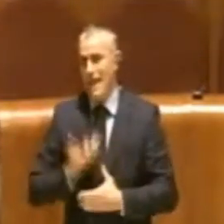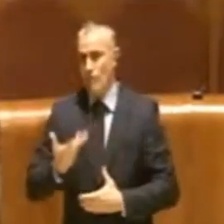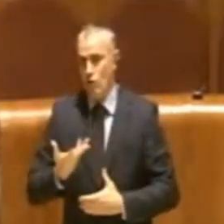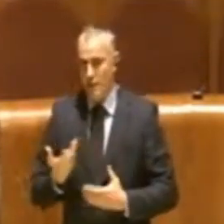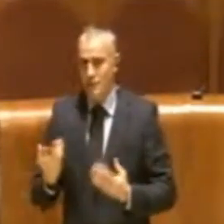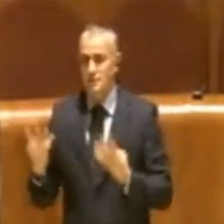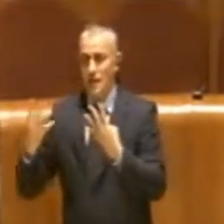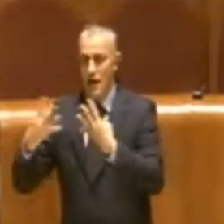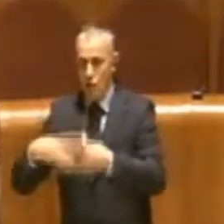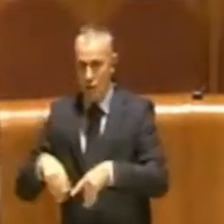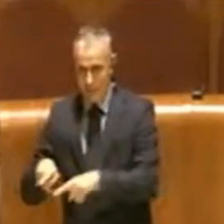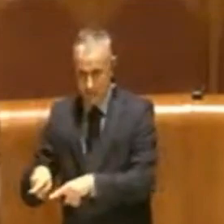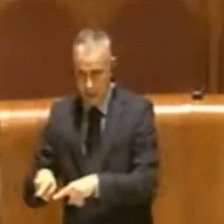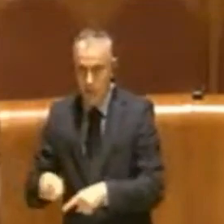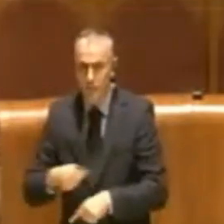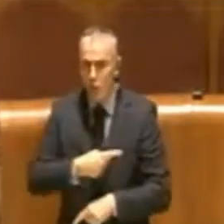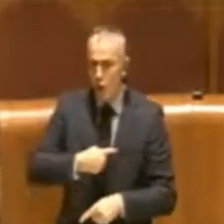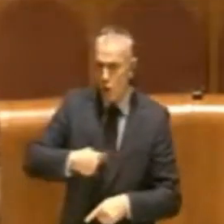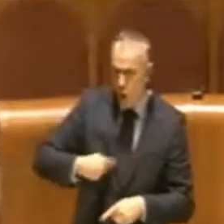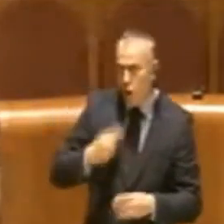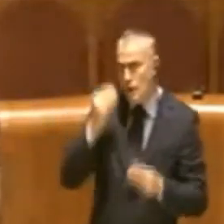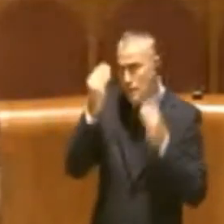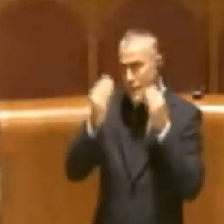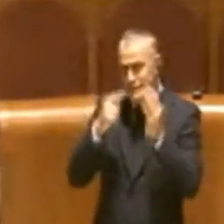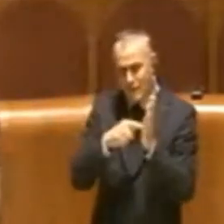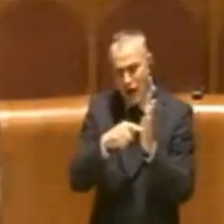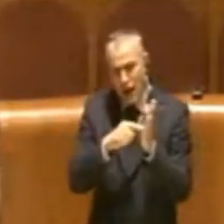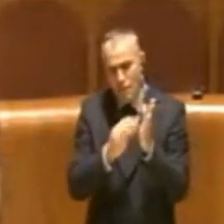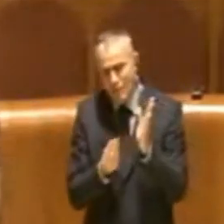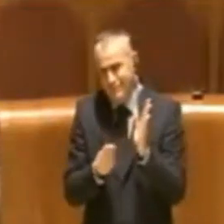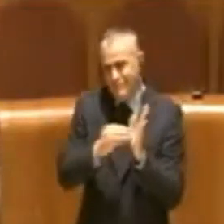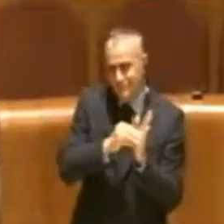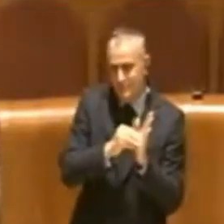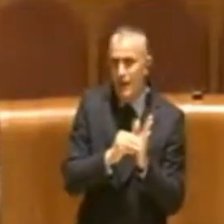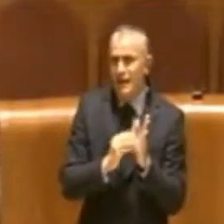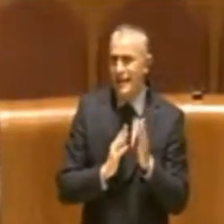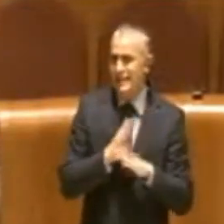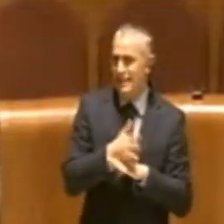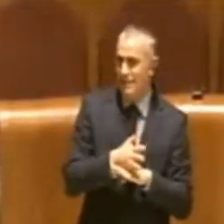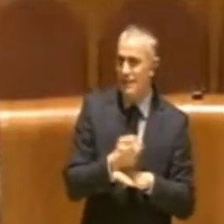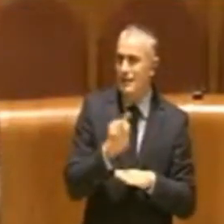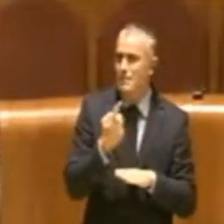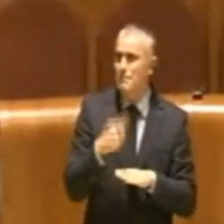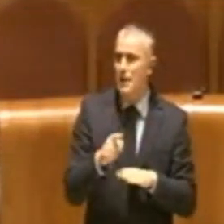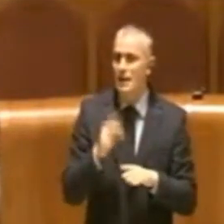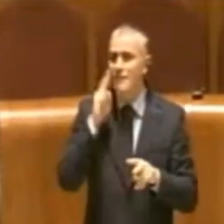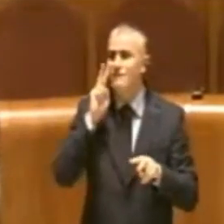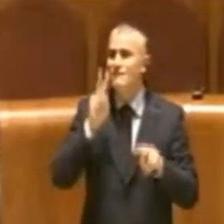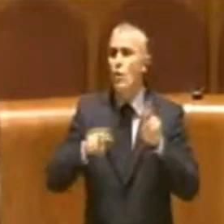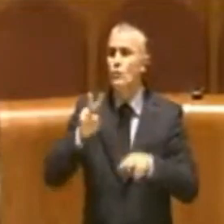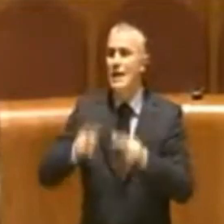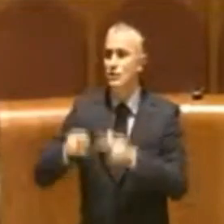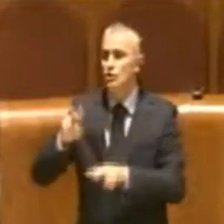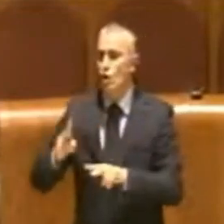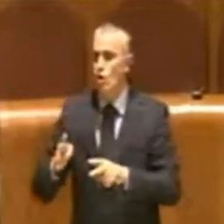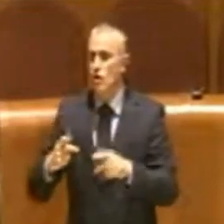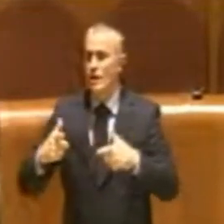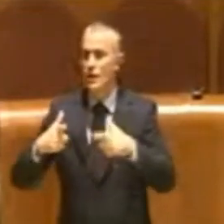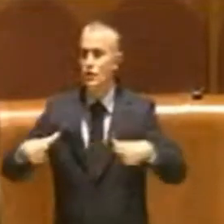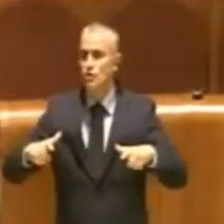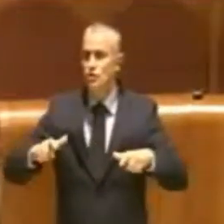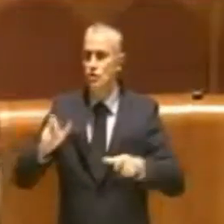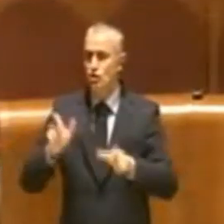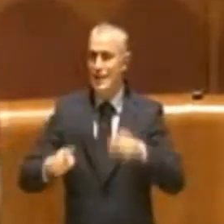abbiamo pensato di intervenire sui pesi che riguardano la valutazione della cittadinanza